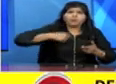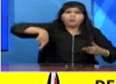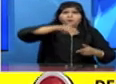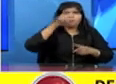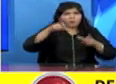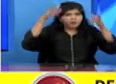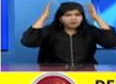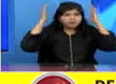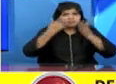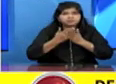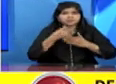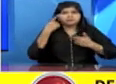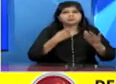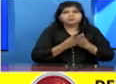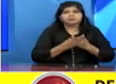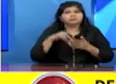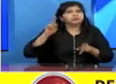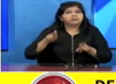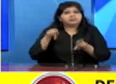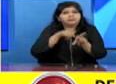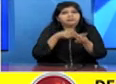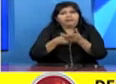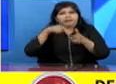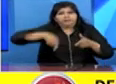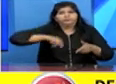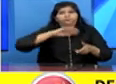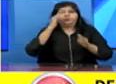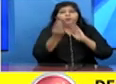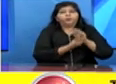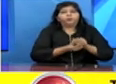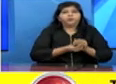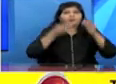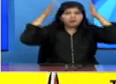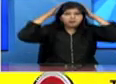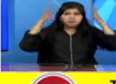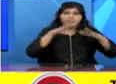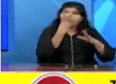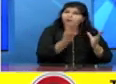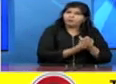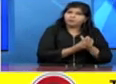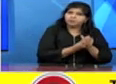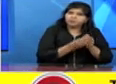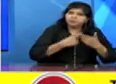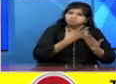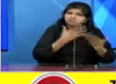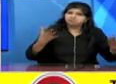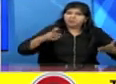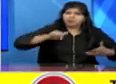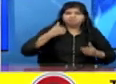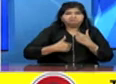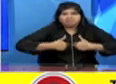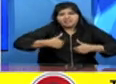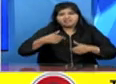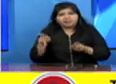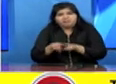को समर्पित ये वर्ष निश्चित तौर पर पूरे नर्सिंग समुदाय के लिए बहुत बड़ी परीक्षा की घड़ी बन